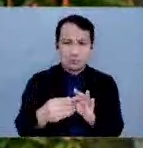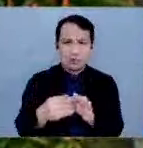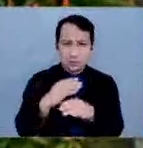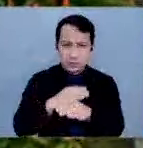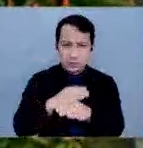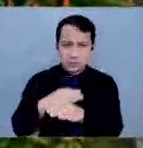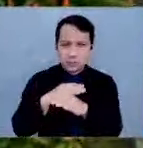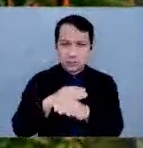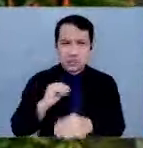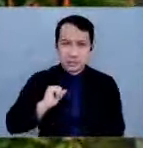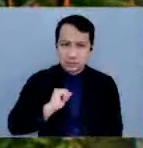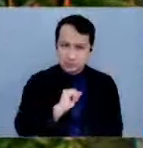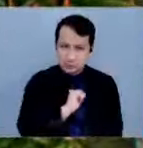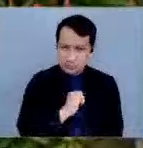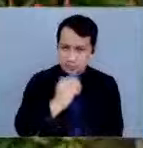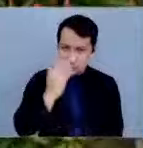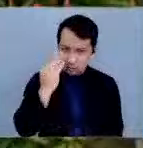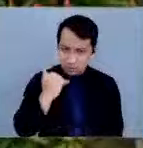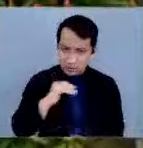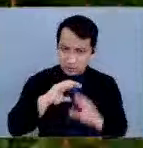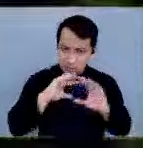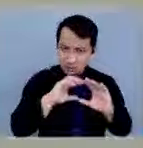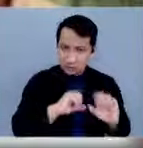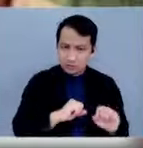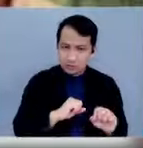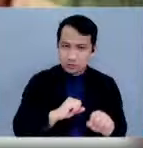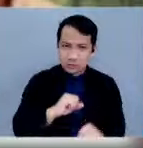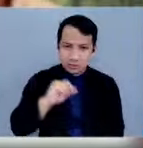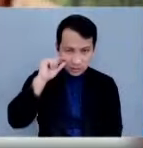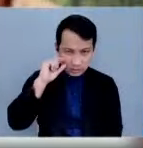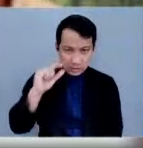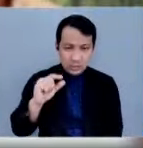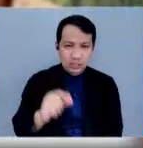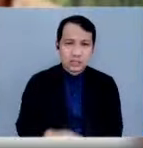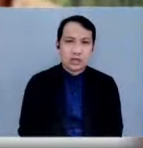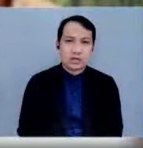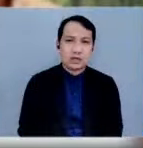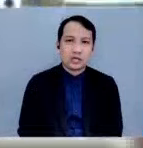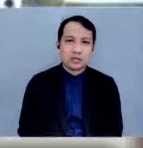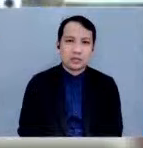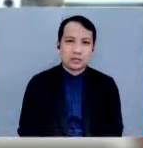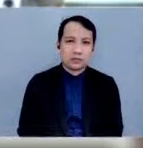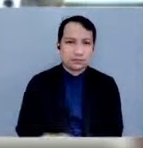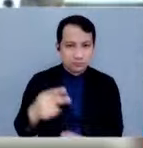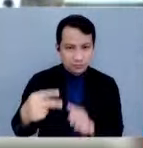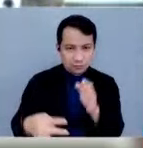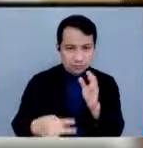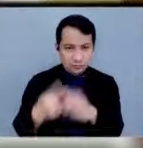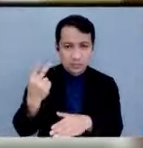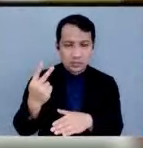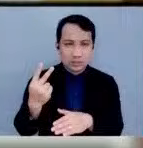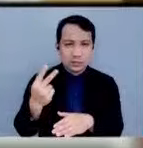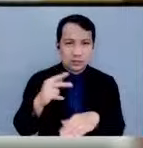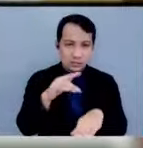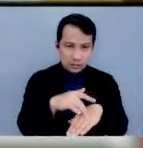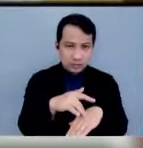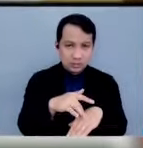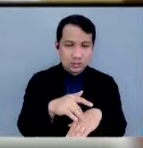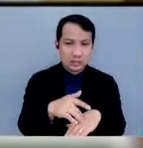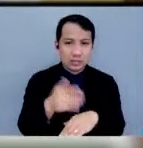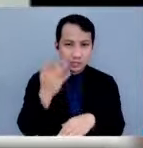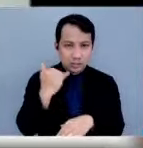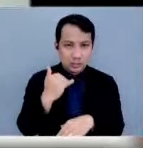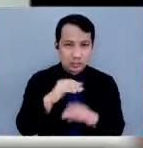Senado sa pagpapa-aresto kay Pastor Quiboloy? Dalawang beses na kasing napaso ang Senado pagdating sa